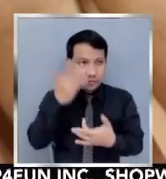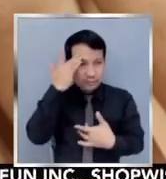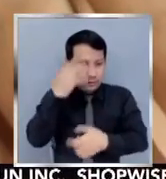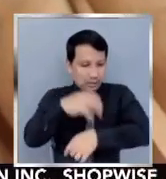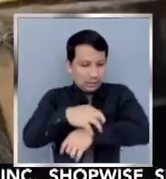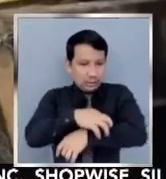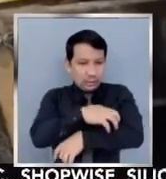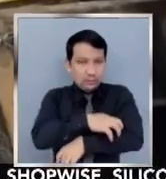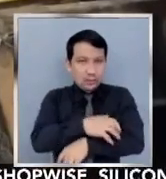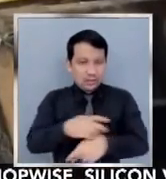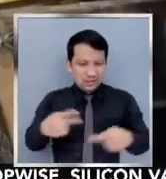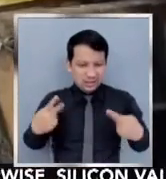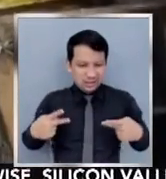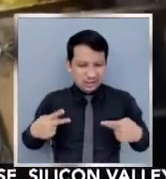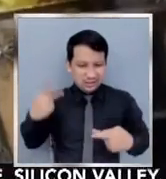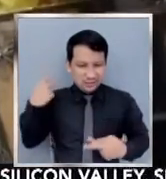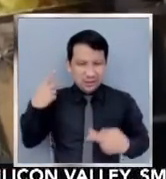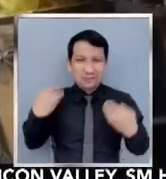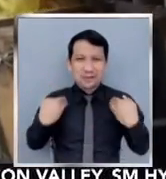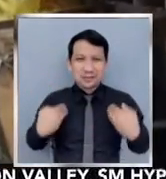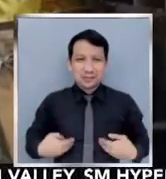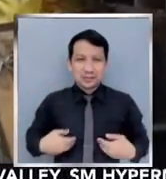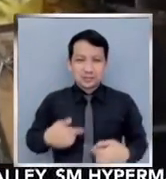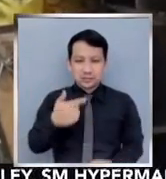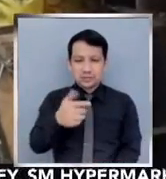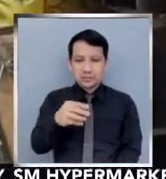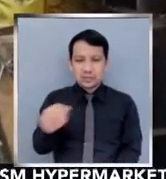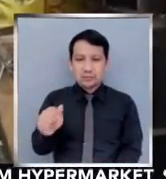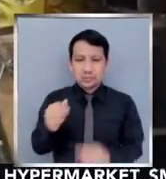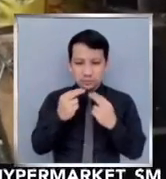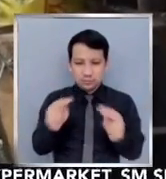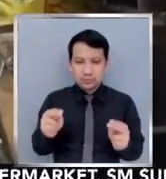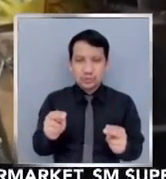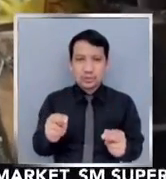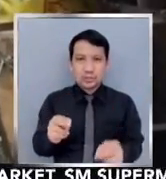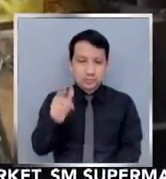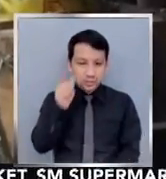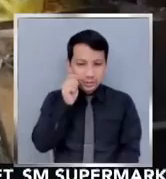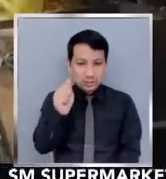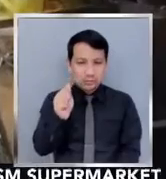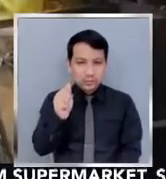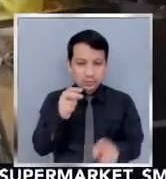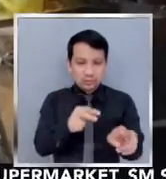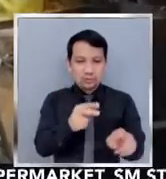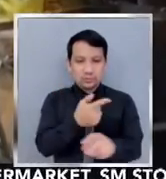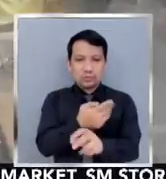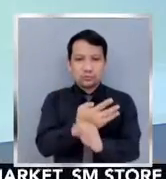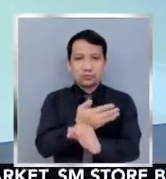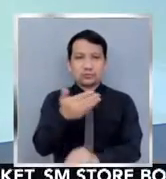ng katawan. Para sa GMA Integrated News, Leigh Alves, nakatutok 24 oras.